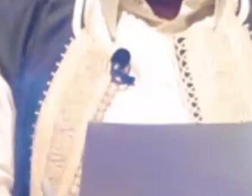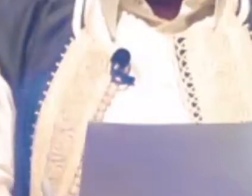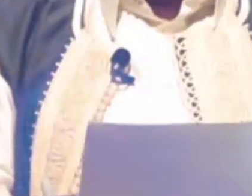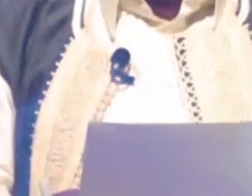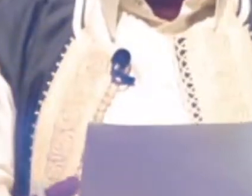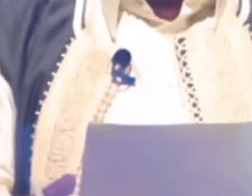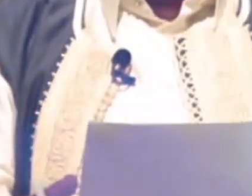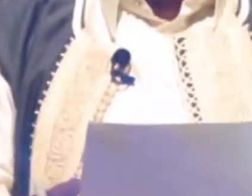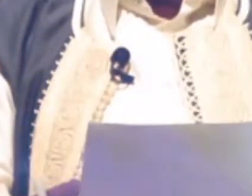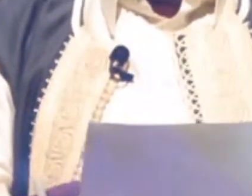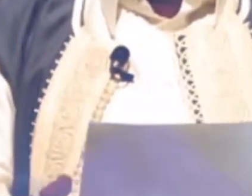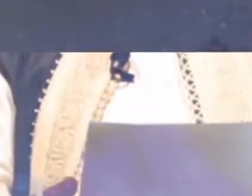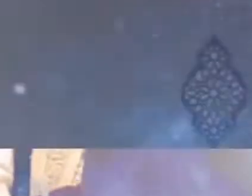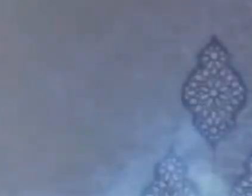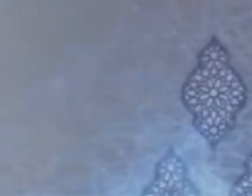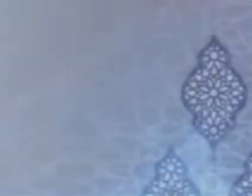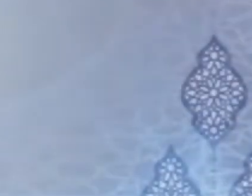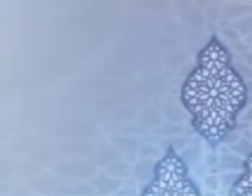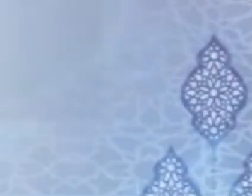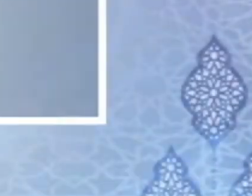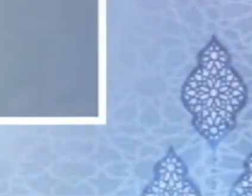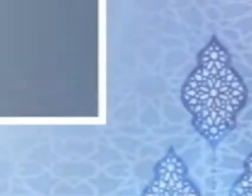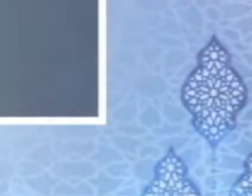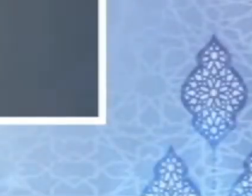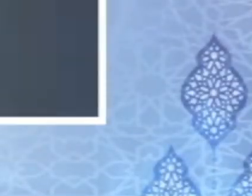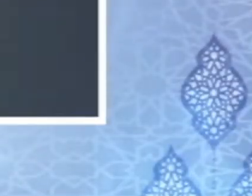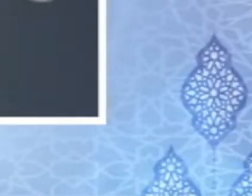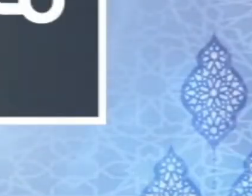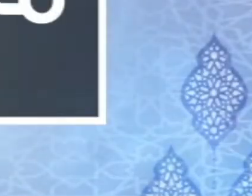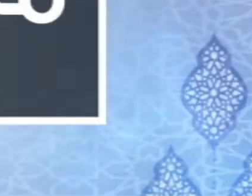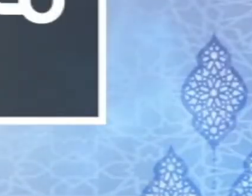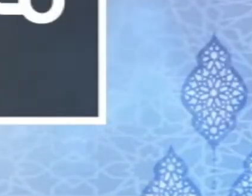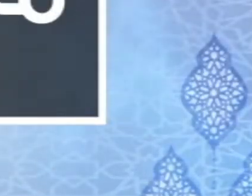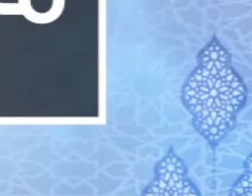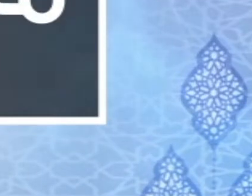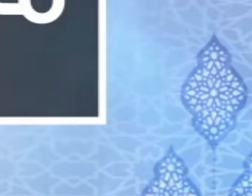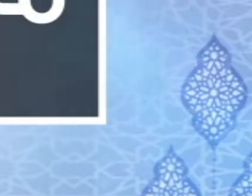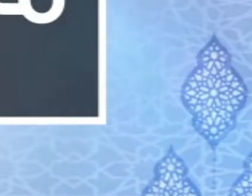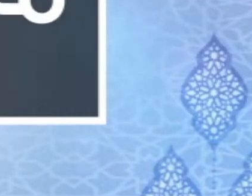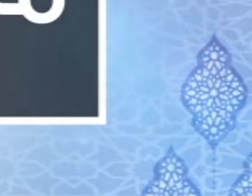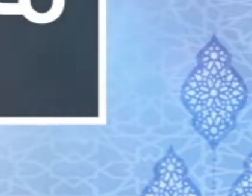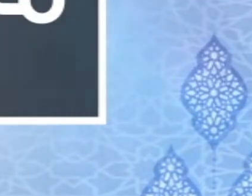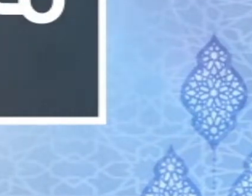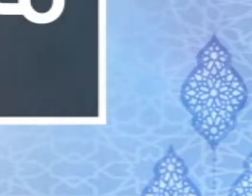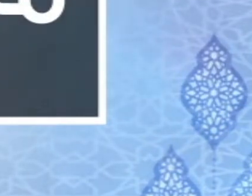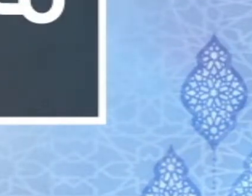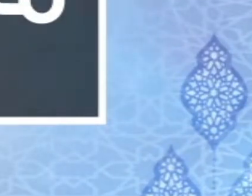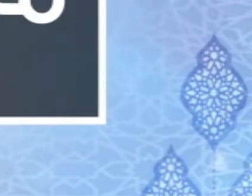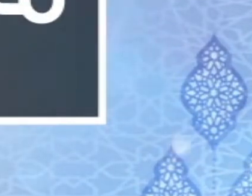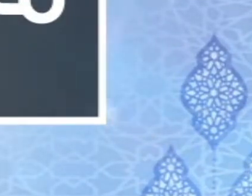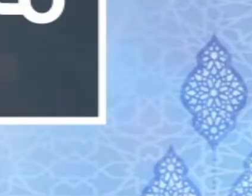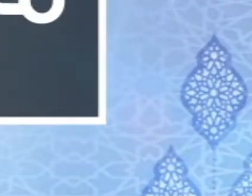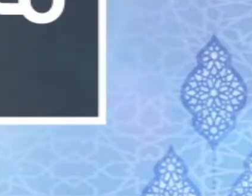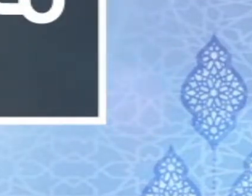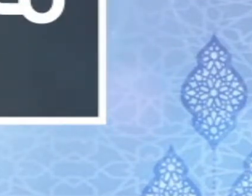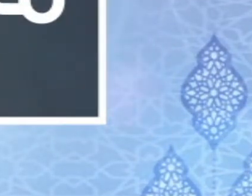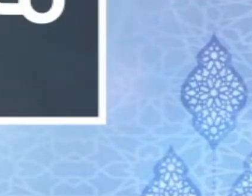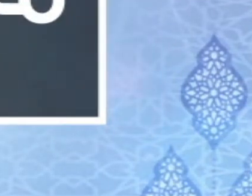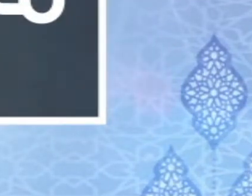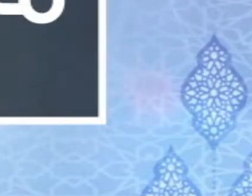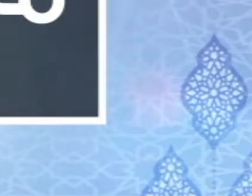خاءً إن أمر الناس شورى فللإفتاء عندهم